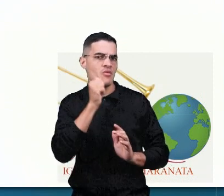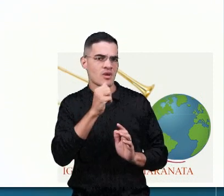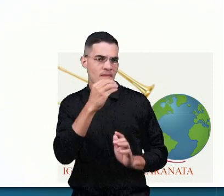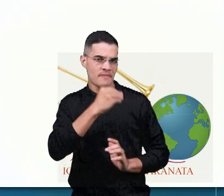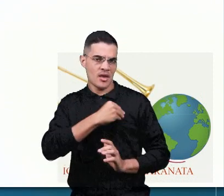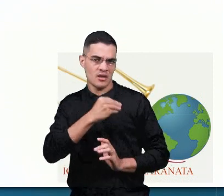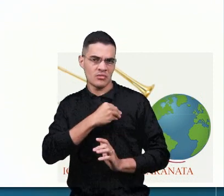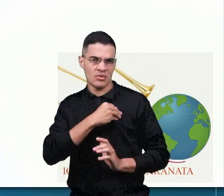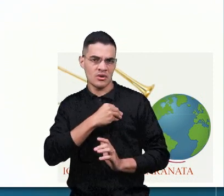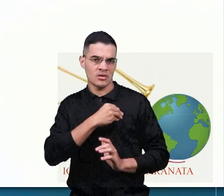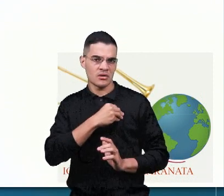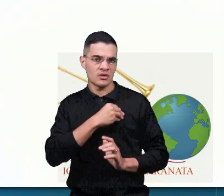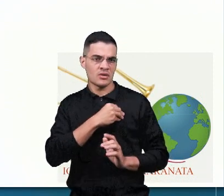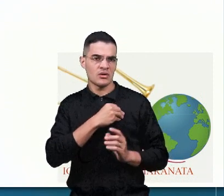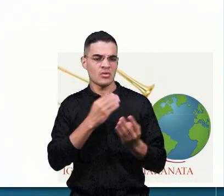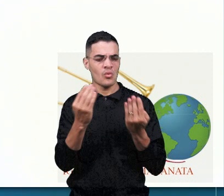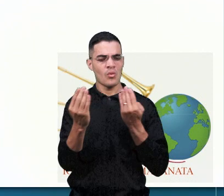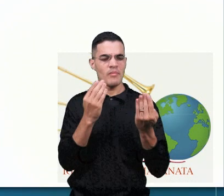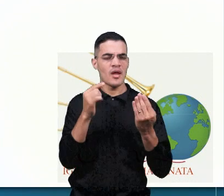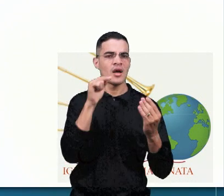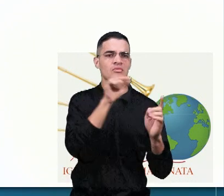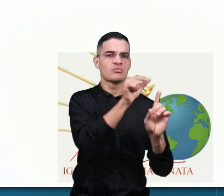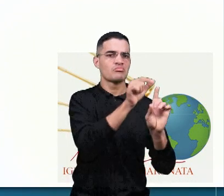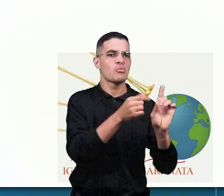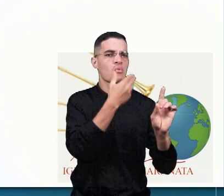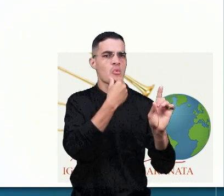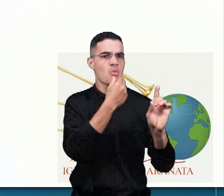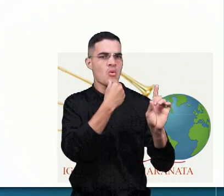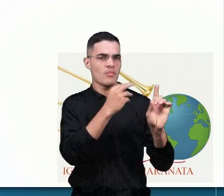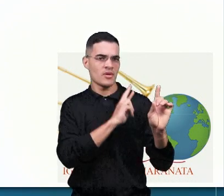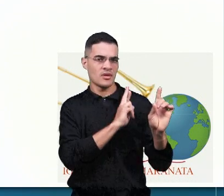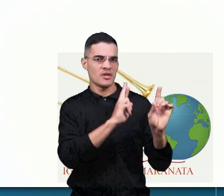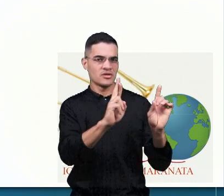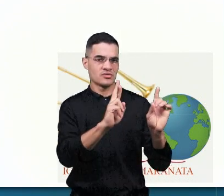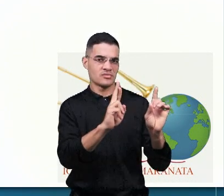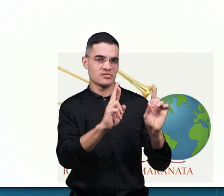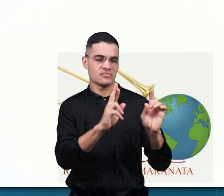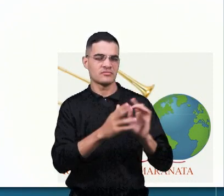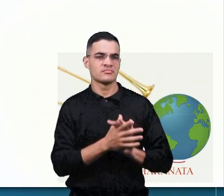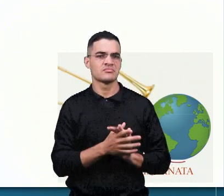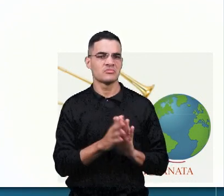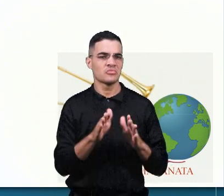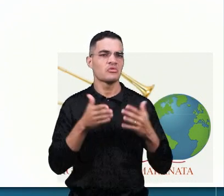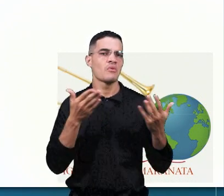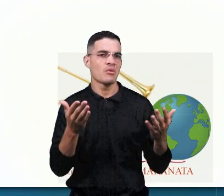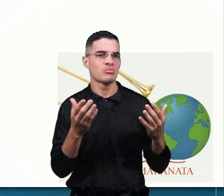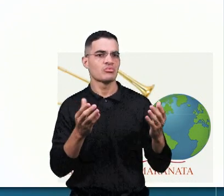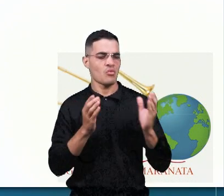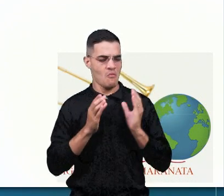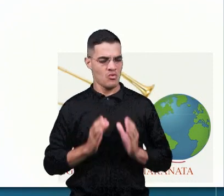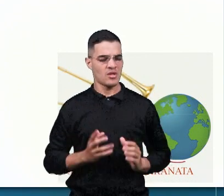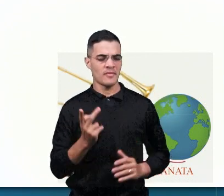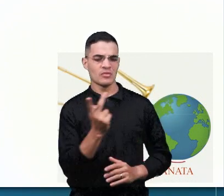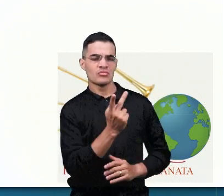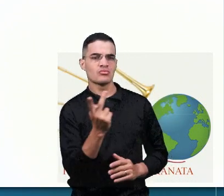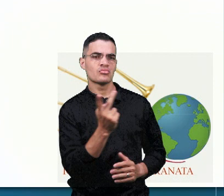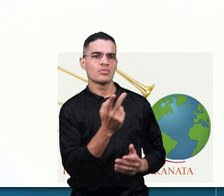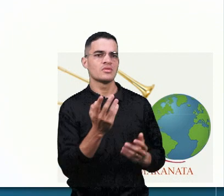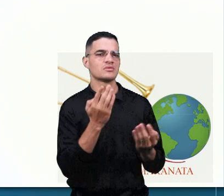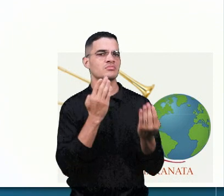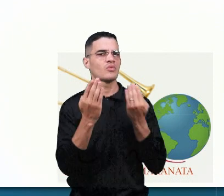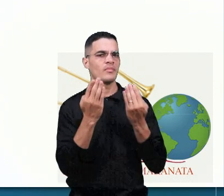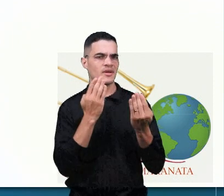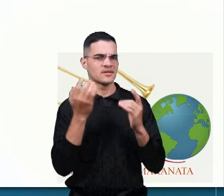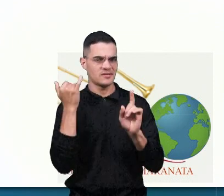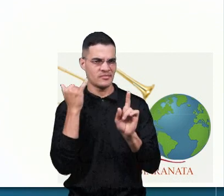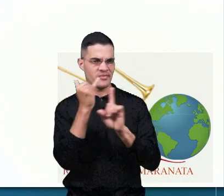comparez avec le comportement du religieux. Vous allez faire ici une analyse prophétique, une comparaison